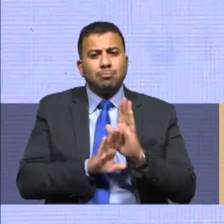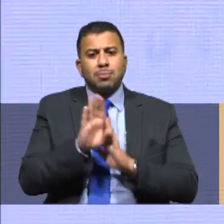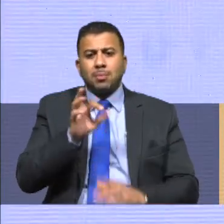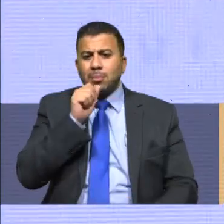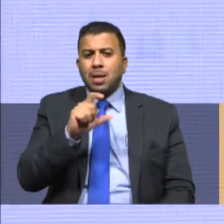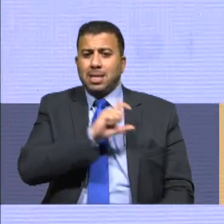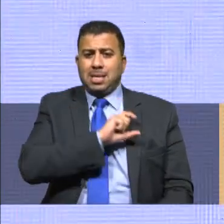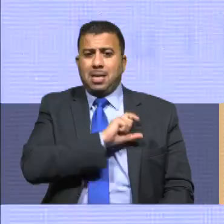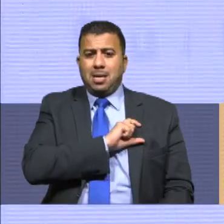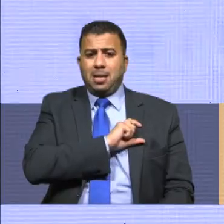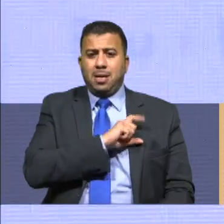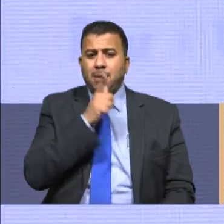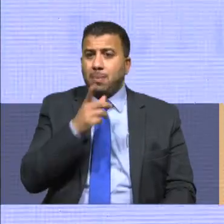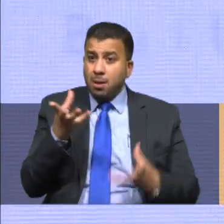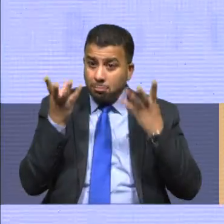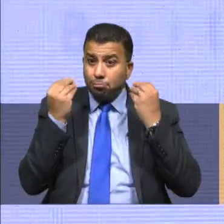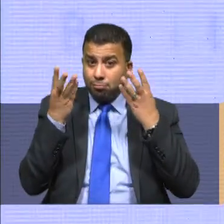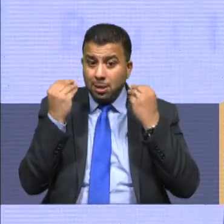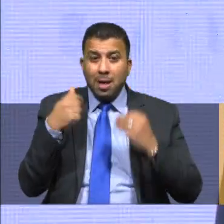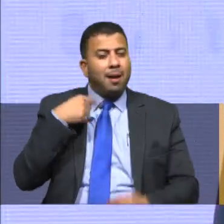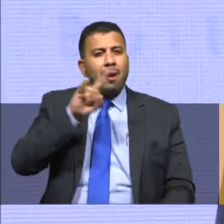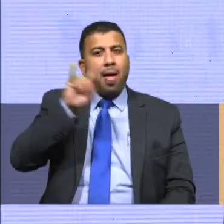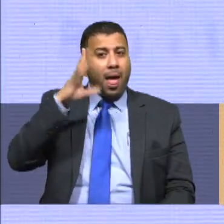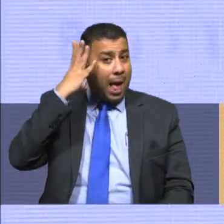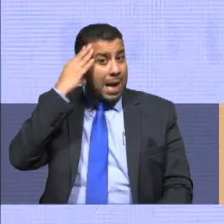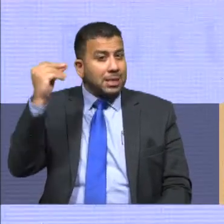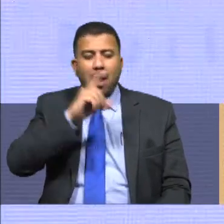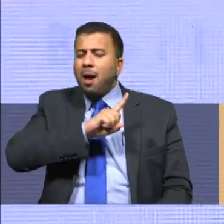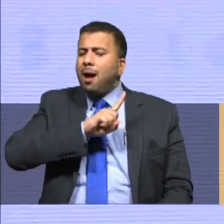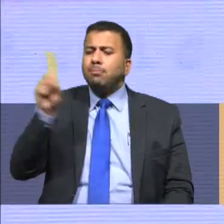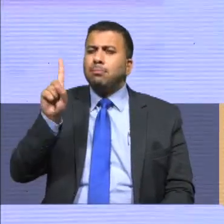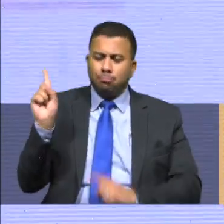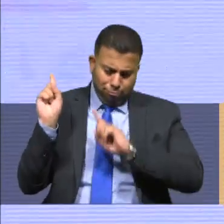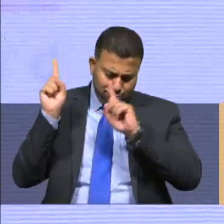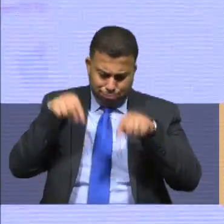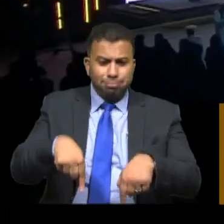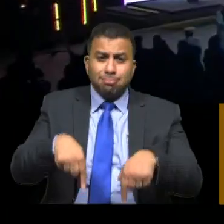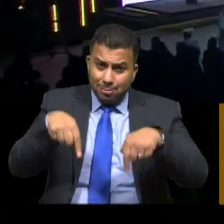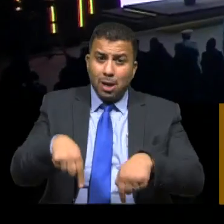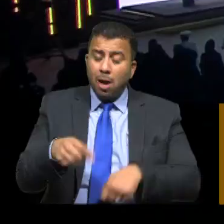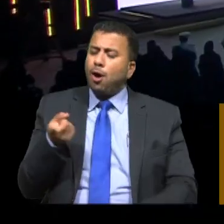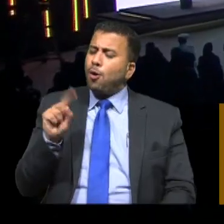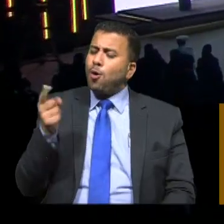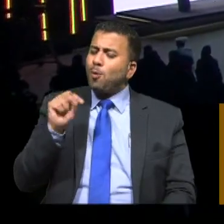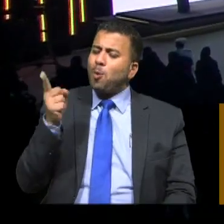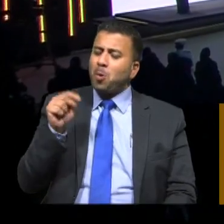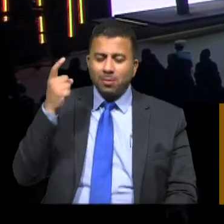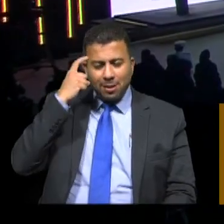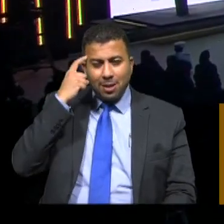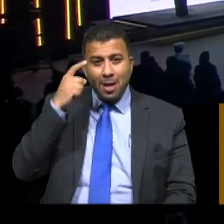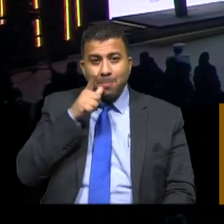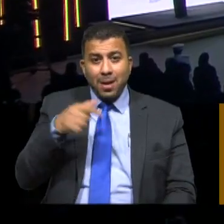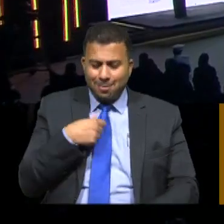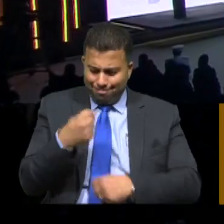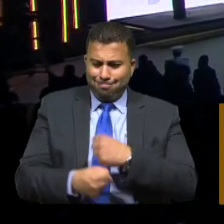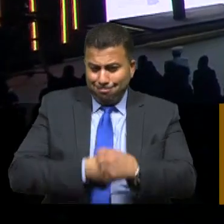كطالبة الدرس اللي عمري ما أنساه ولين الآن أعيشه كل يوم، إن كل شيء نسعى